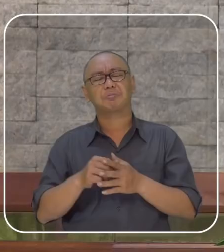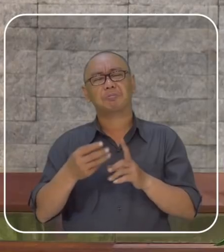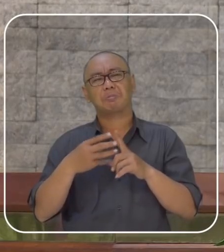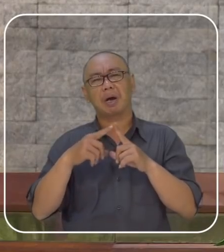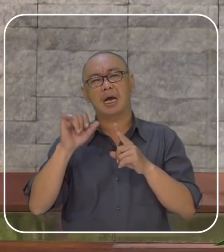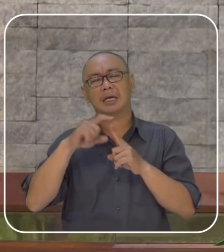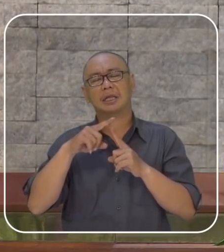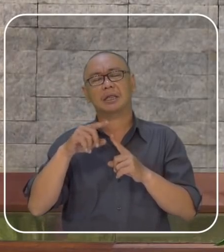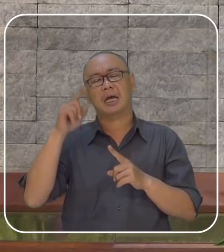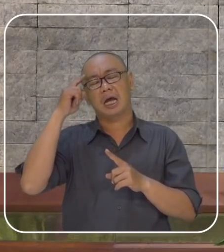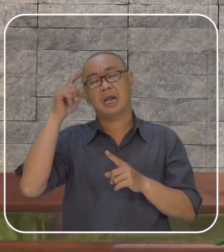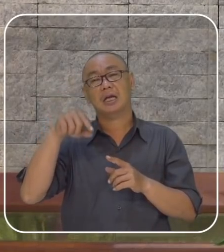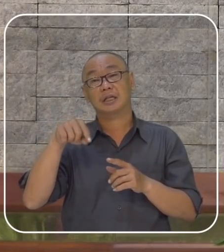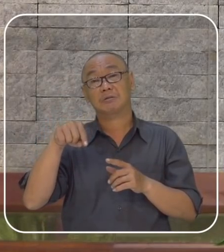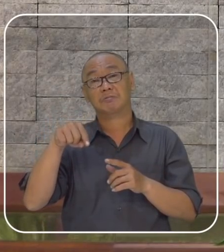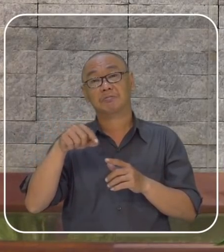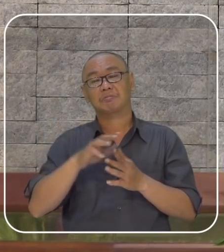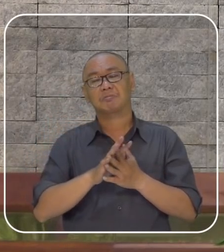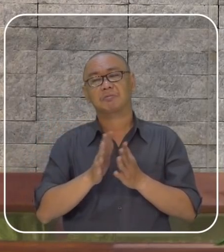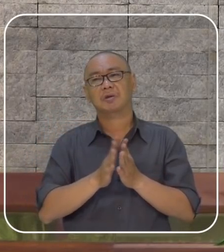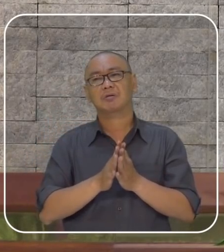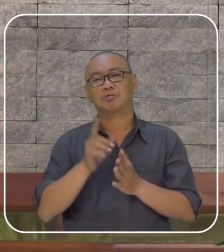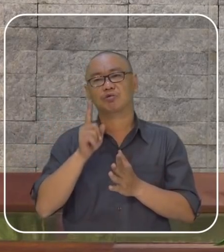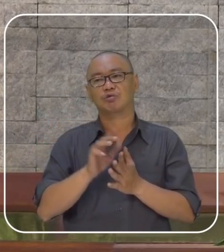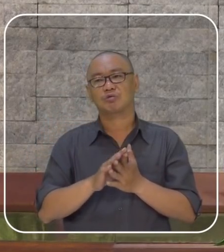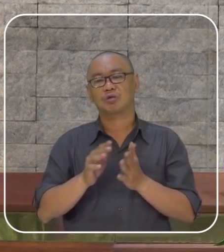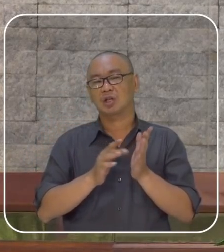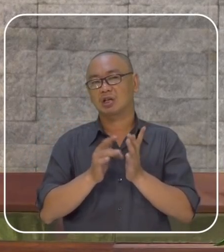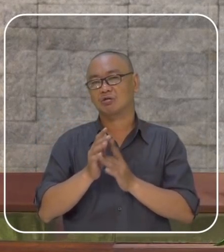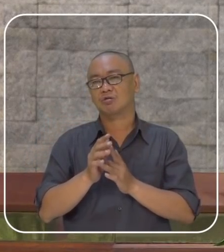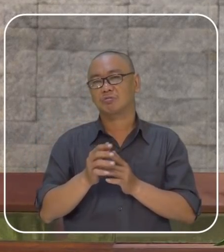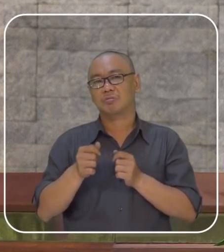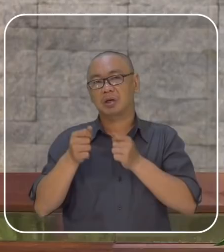Dan mereka menuntut supaya Yesus memberikan tanda itu.